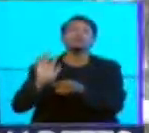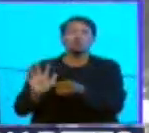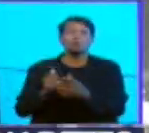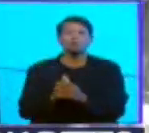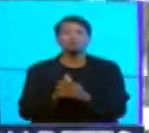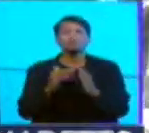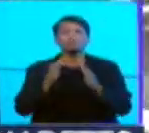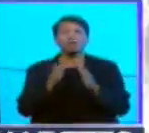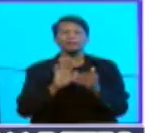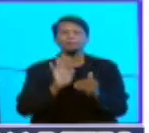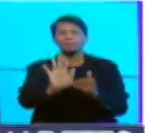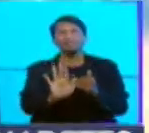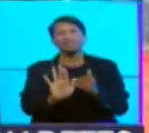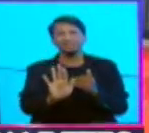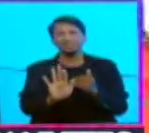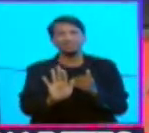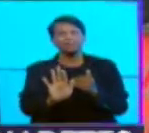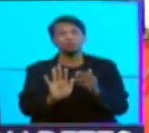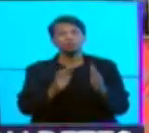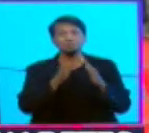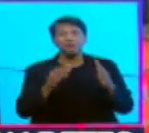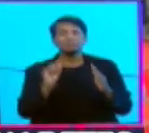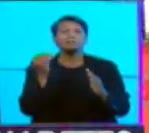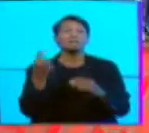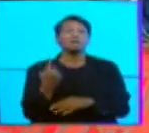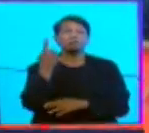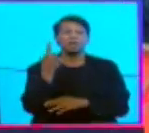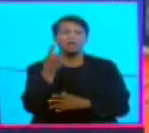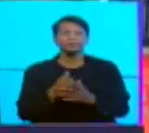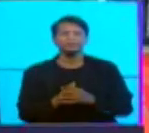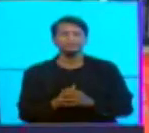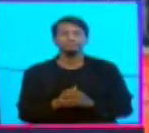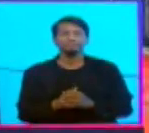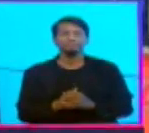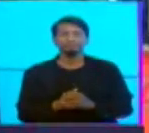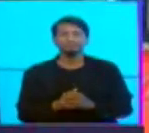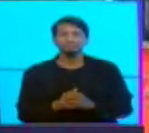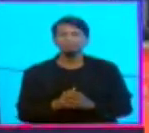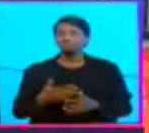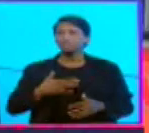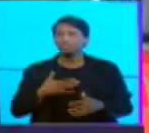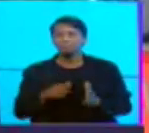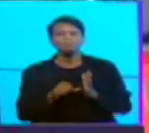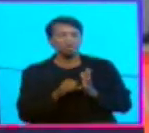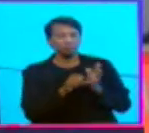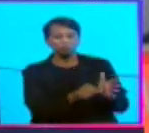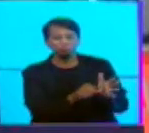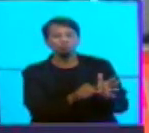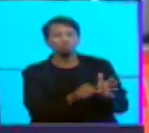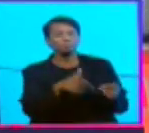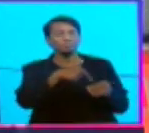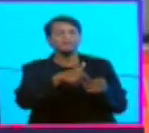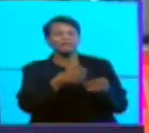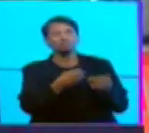Penjaringan, Jakarta Utara. Ya ngelayanin, ngeliteri bensin. Tapi kalau ngelayanin, kalau ada